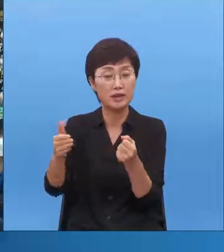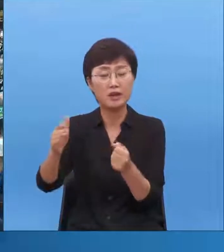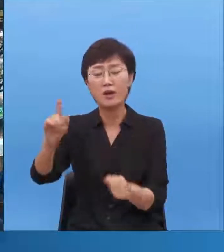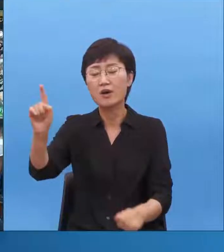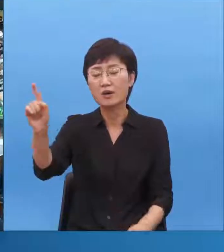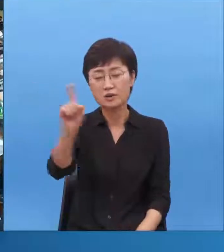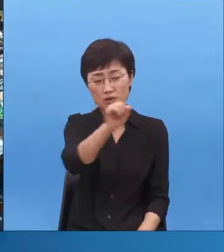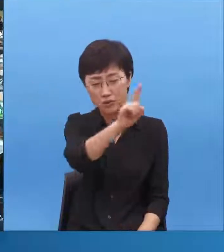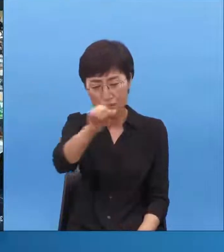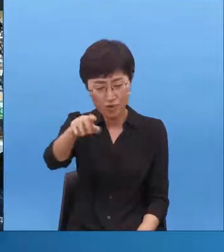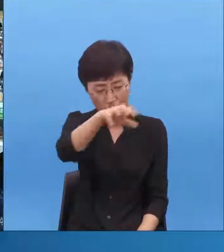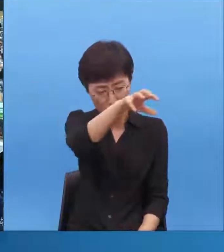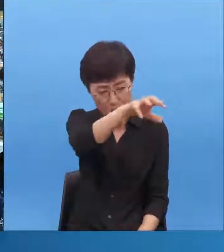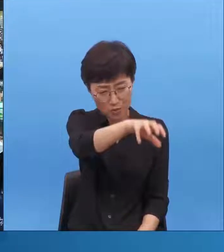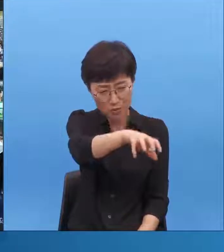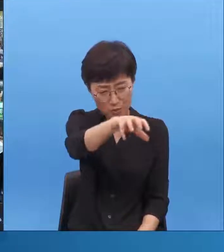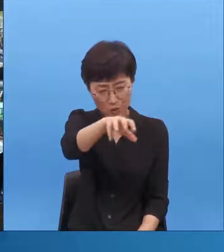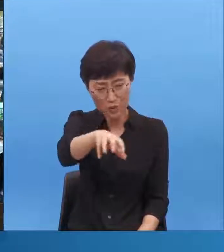동행하리.